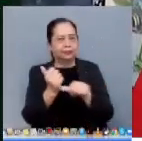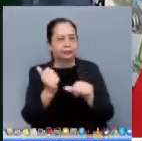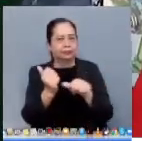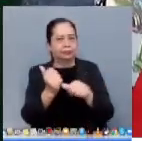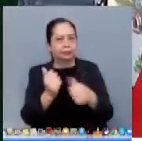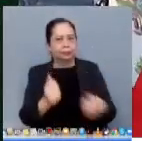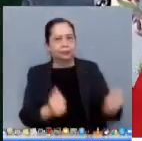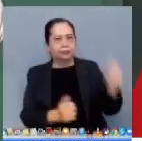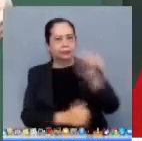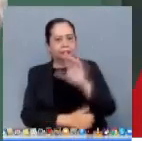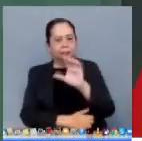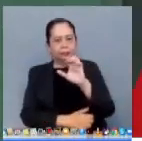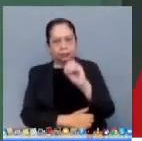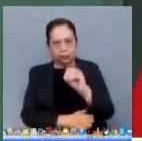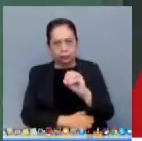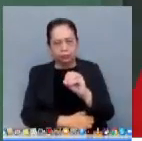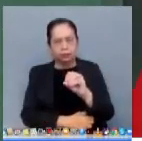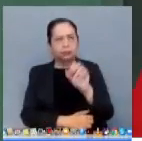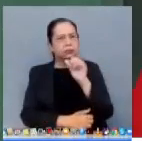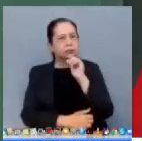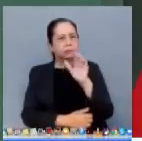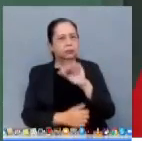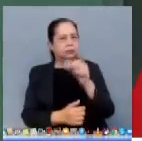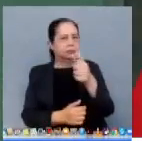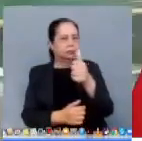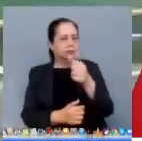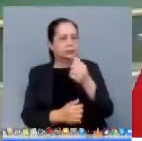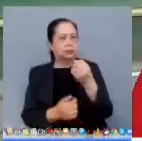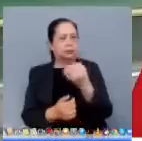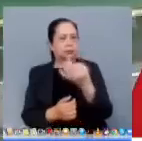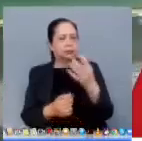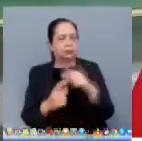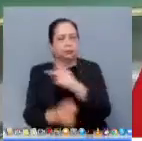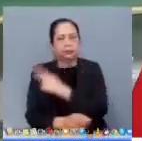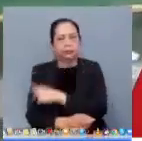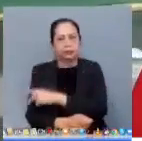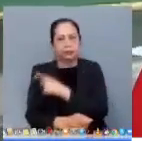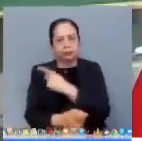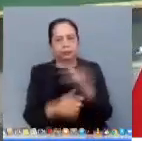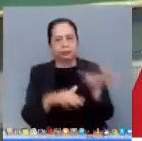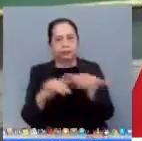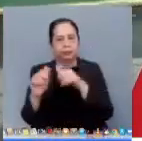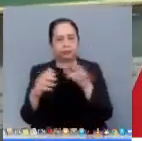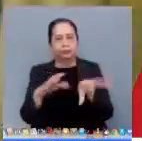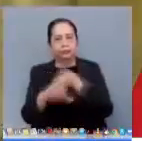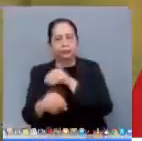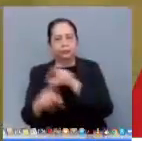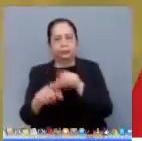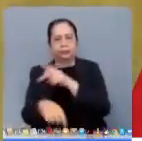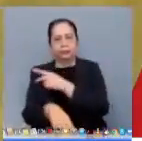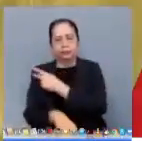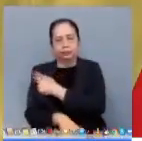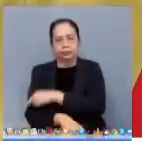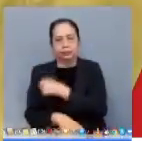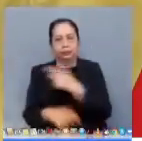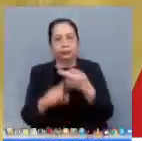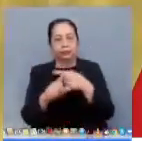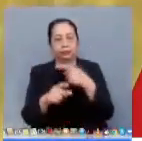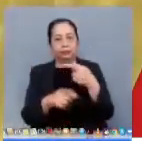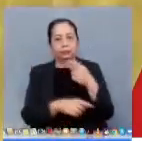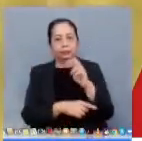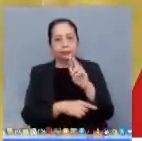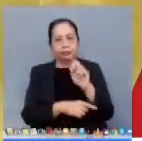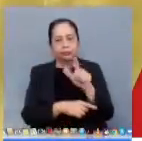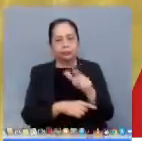ospital, hindi aabot sa 10 ang bilang ng mga pasyenteng inilabas sa ospital. Galing sila sa general ward. Wala naman